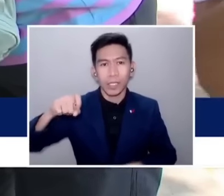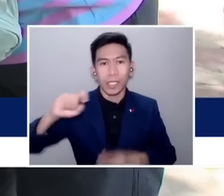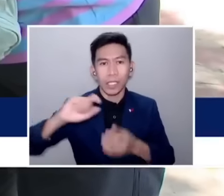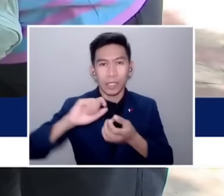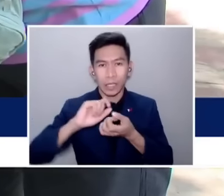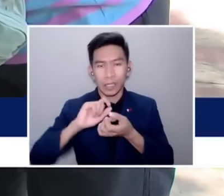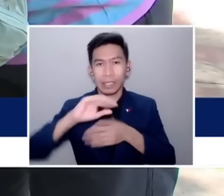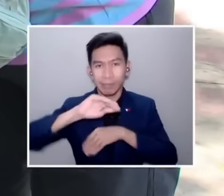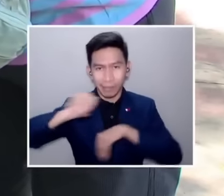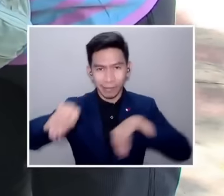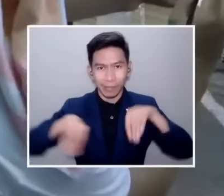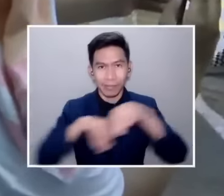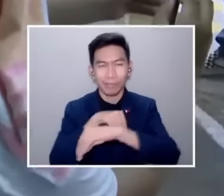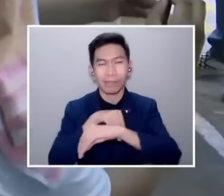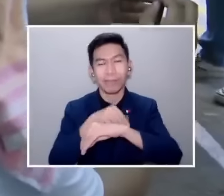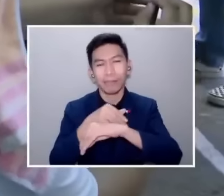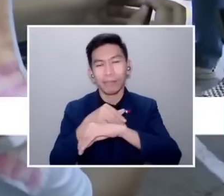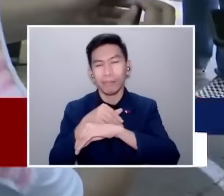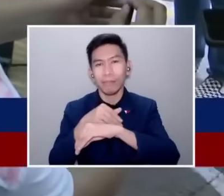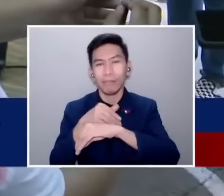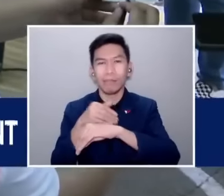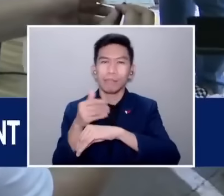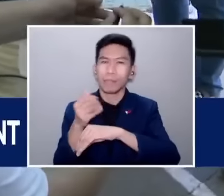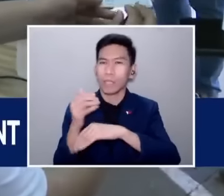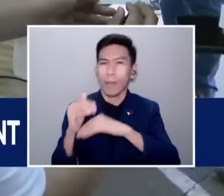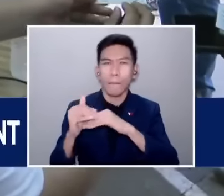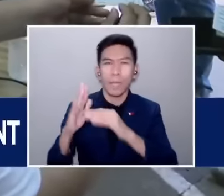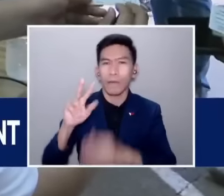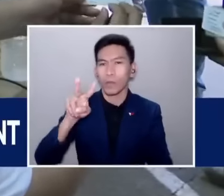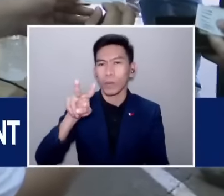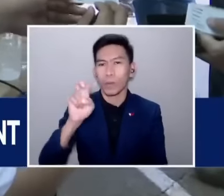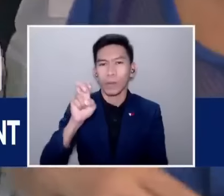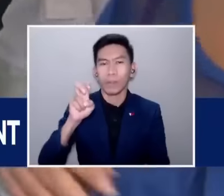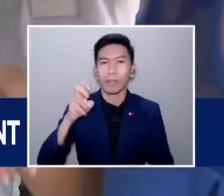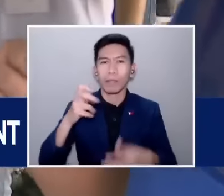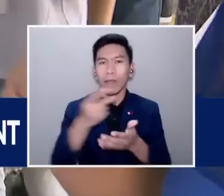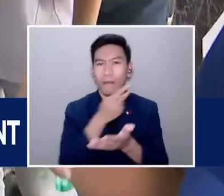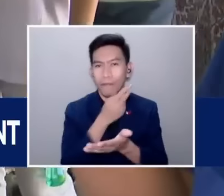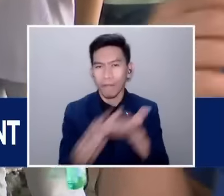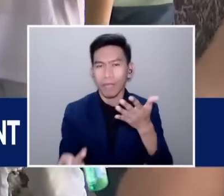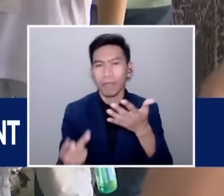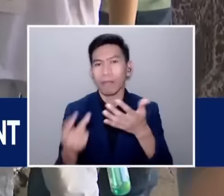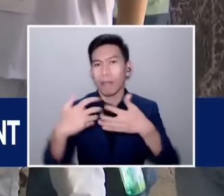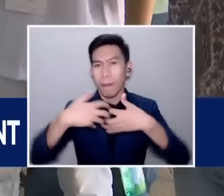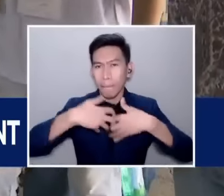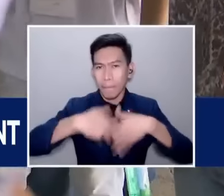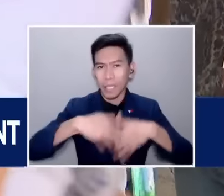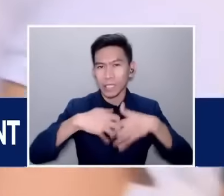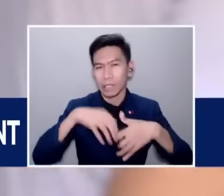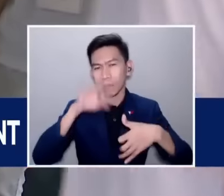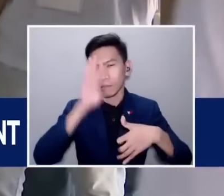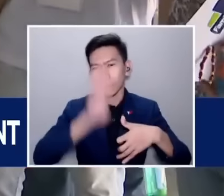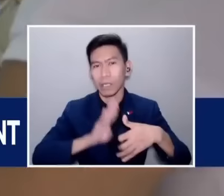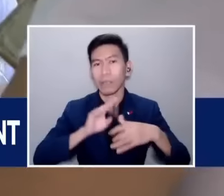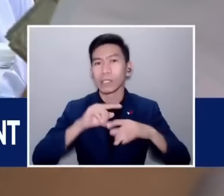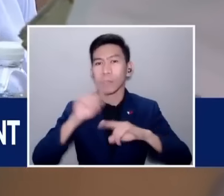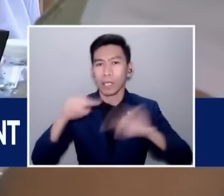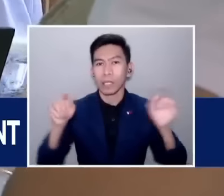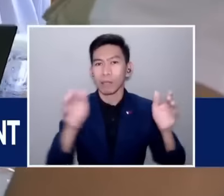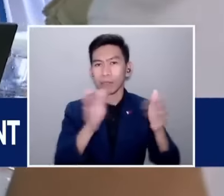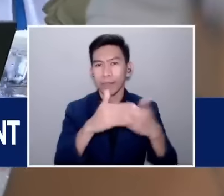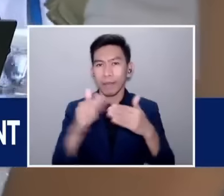humihiling na mapalitan ang higit 200 pumalyang vote counting machines. Yan ay mula sa iba't ibang presinto sa